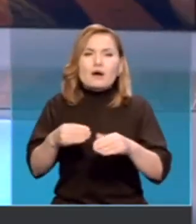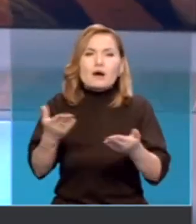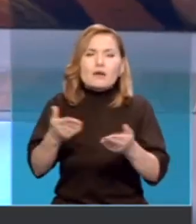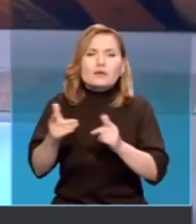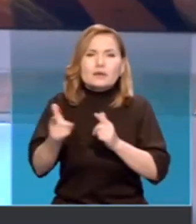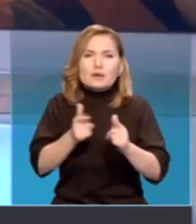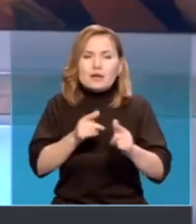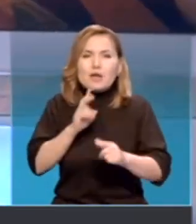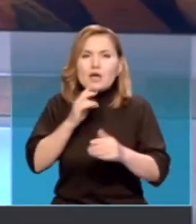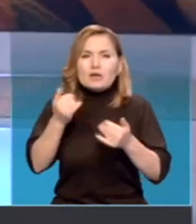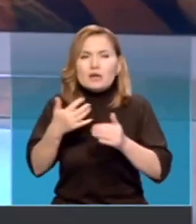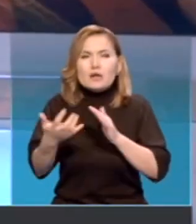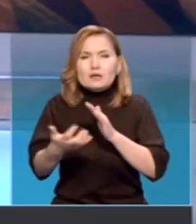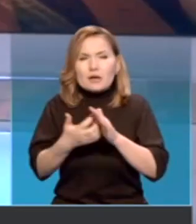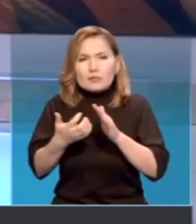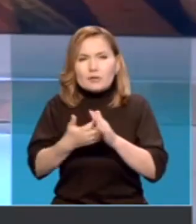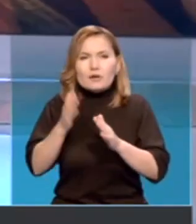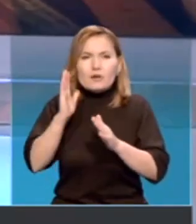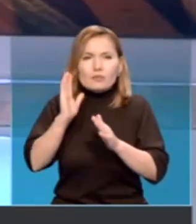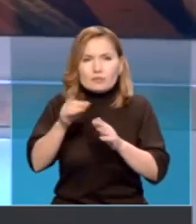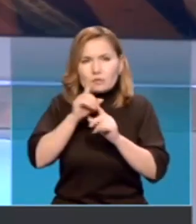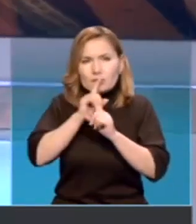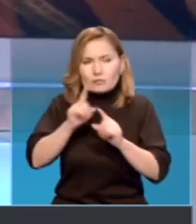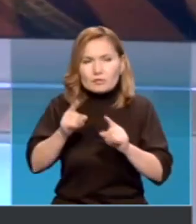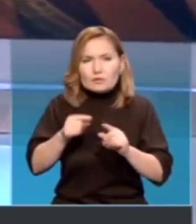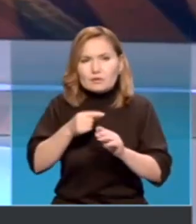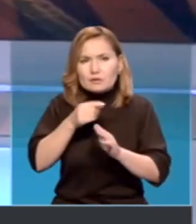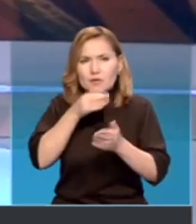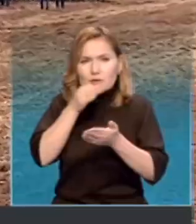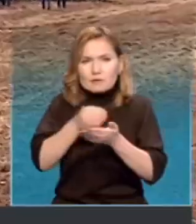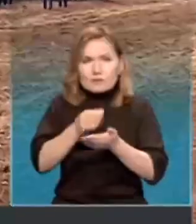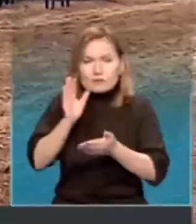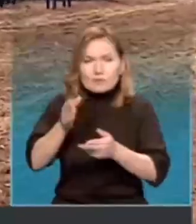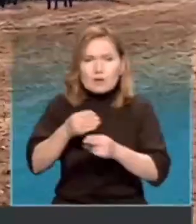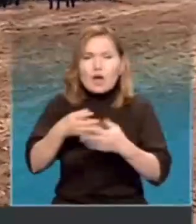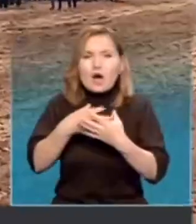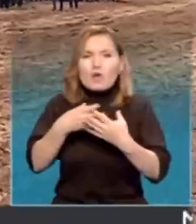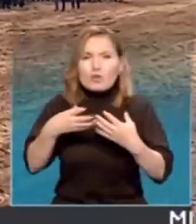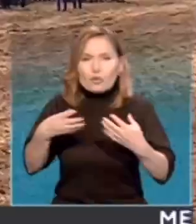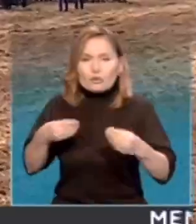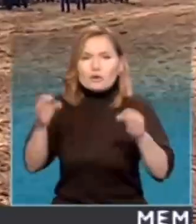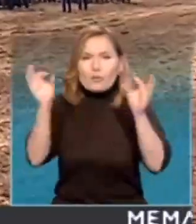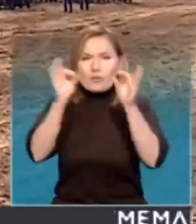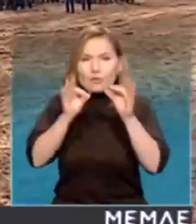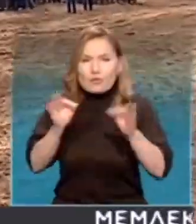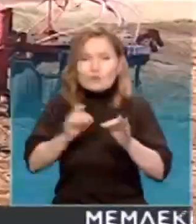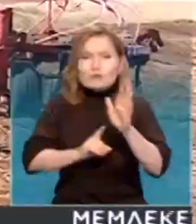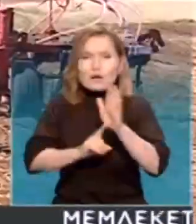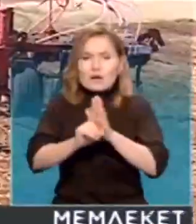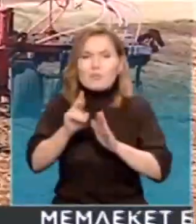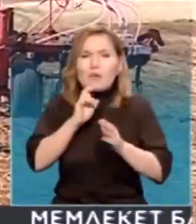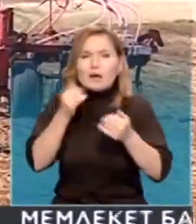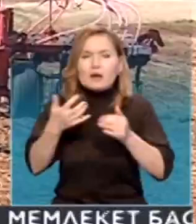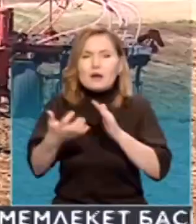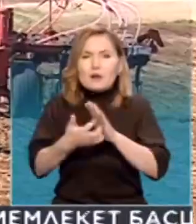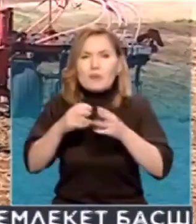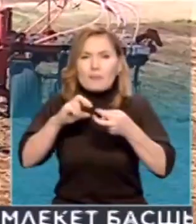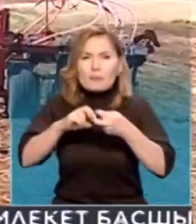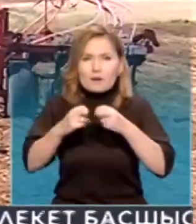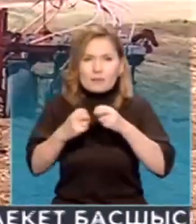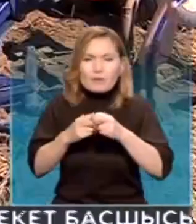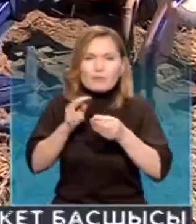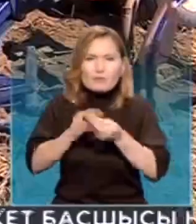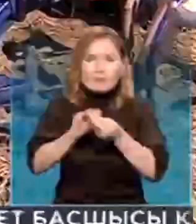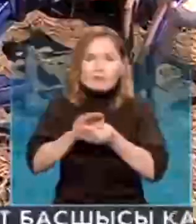дизель тапшылығы болмай ма? Тілшіміз тарқатсын. Көктем мен күз келсе болды, елімізде дизель тапшылығы болуы дәстүрге